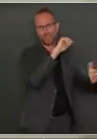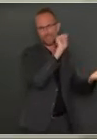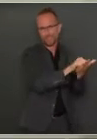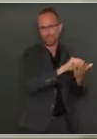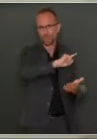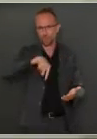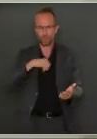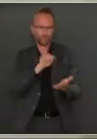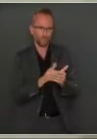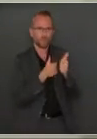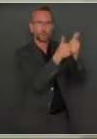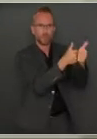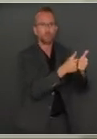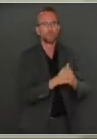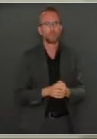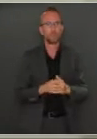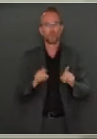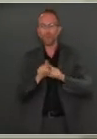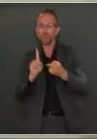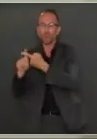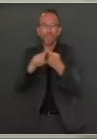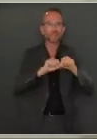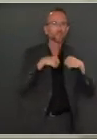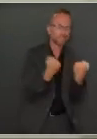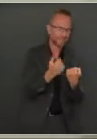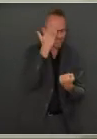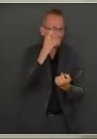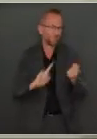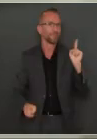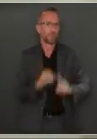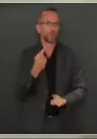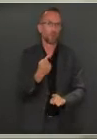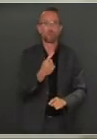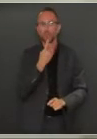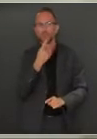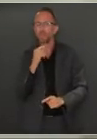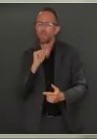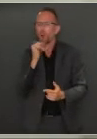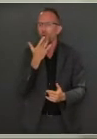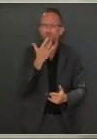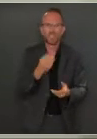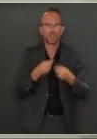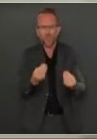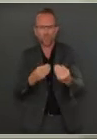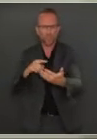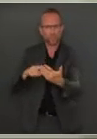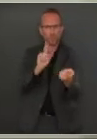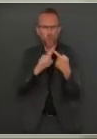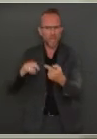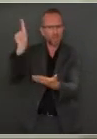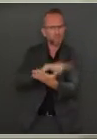pas y renoncer pour autant. Mais au vu de la reprise de l'épidémie, cette limite doit impérativement